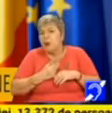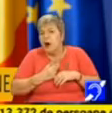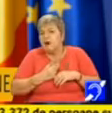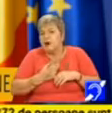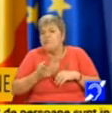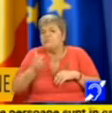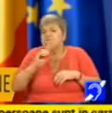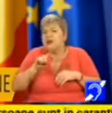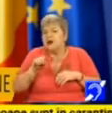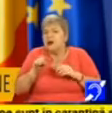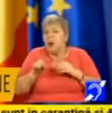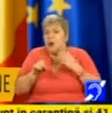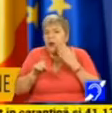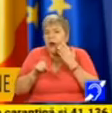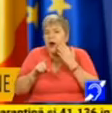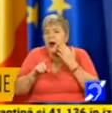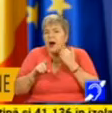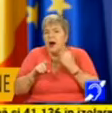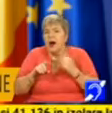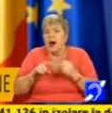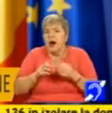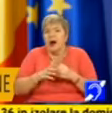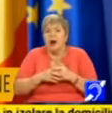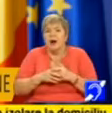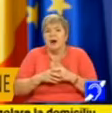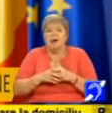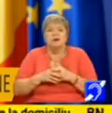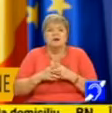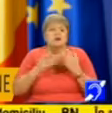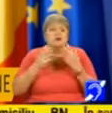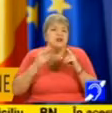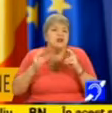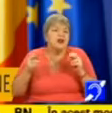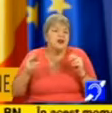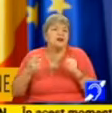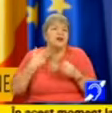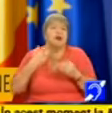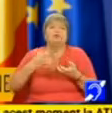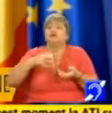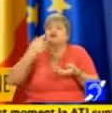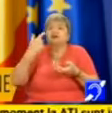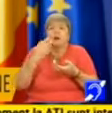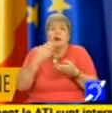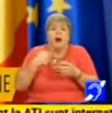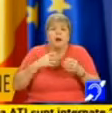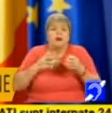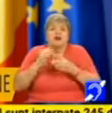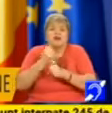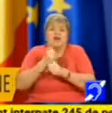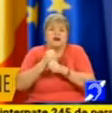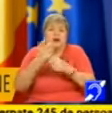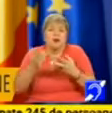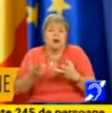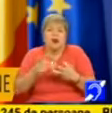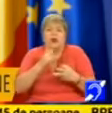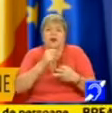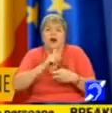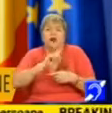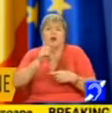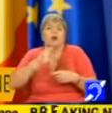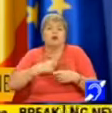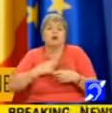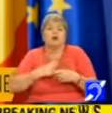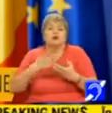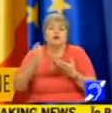activități care prezintă un risc mic de contaminare cu acest